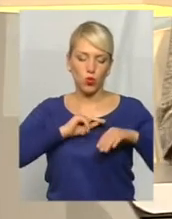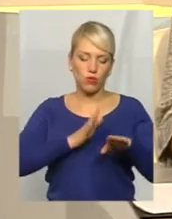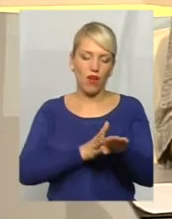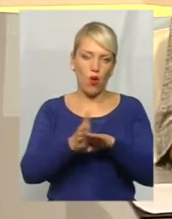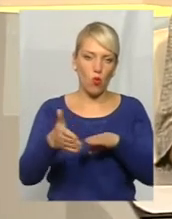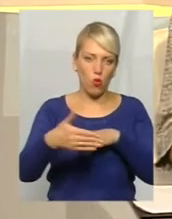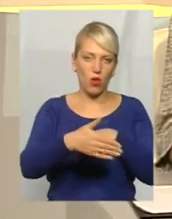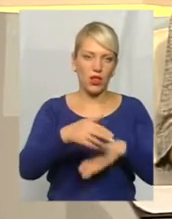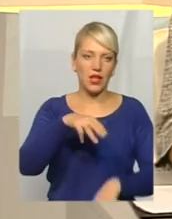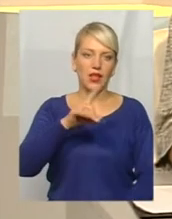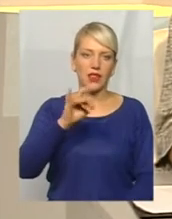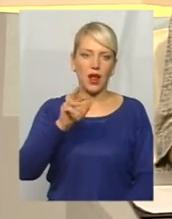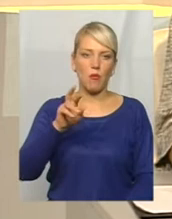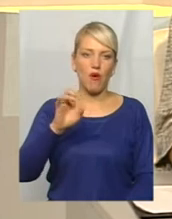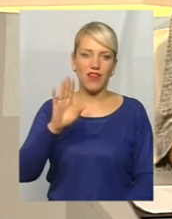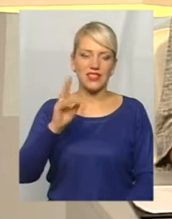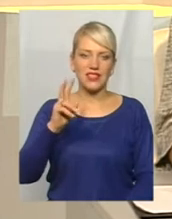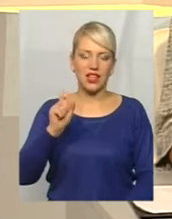і Марії Трімбаєвської. Там